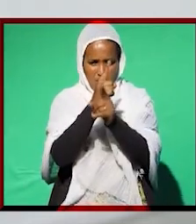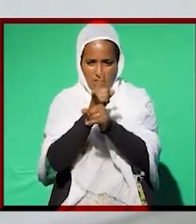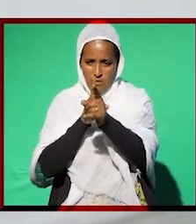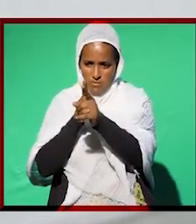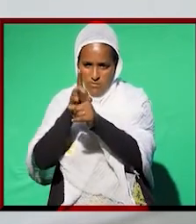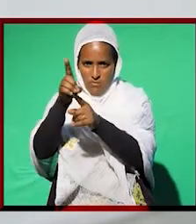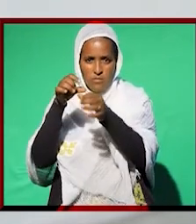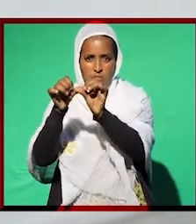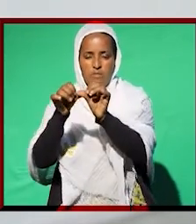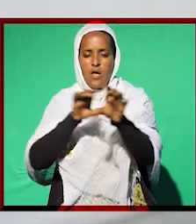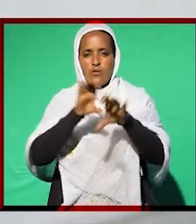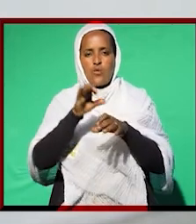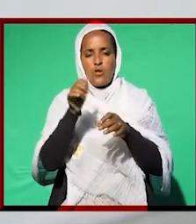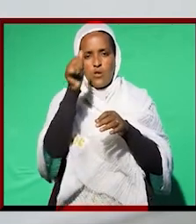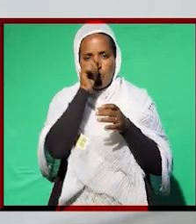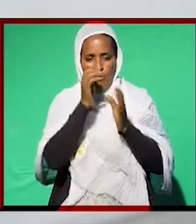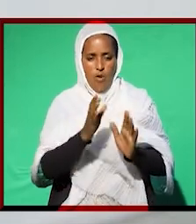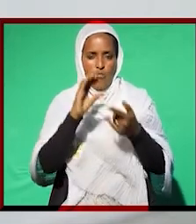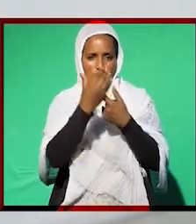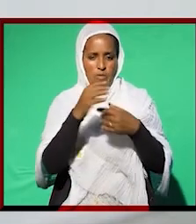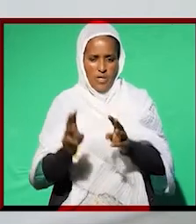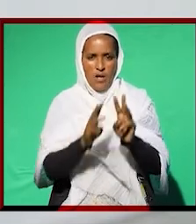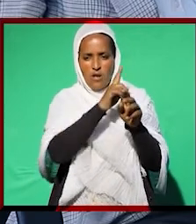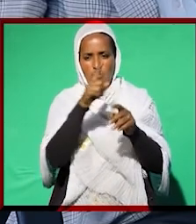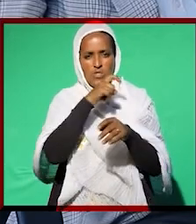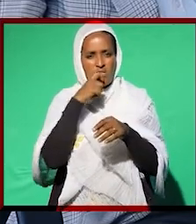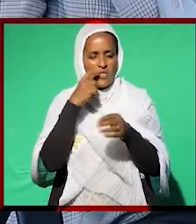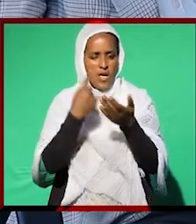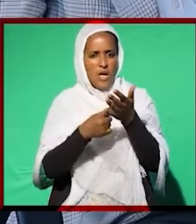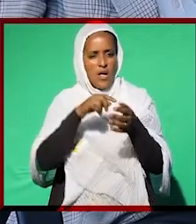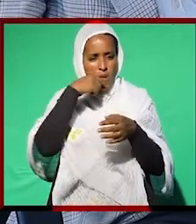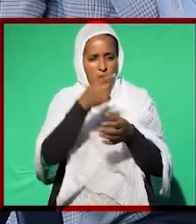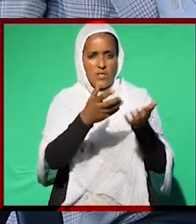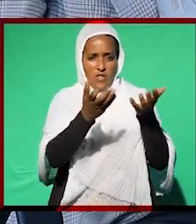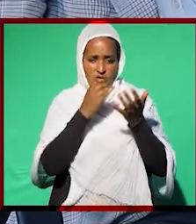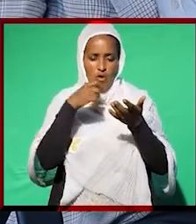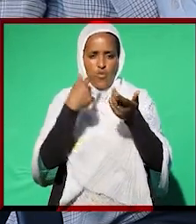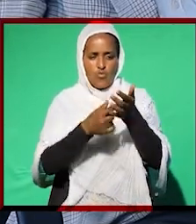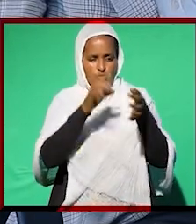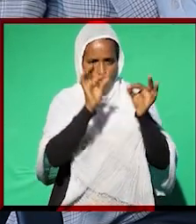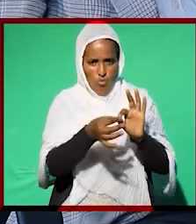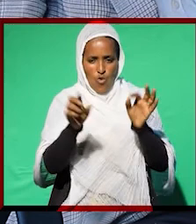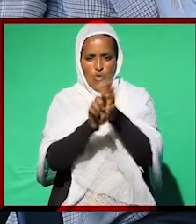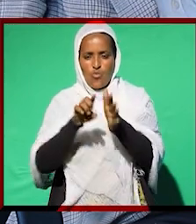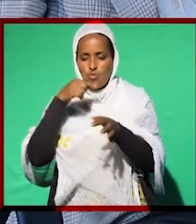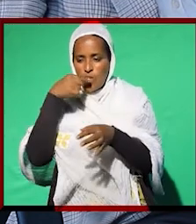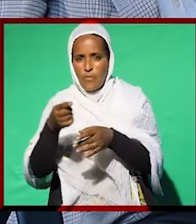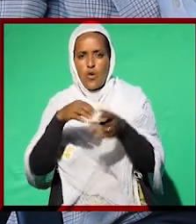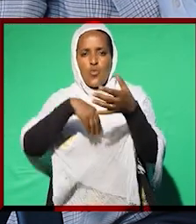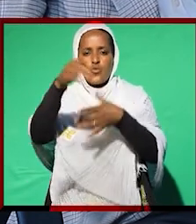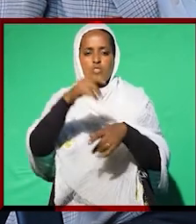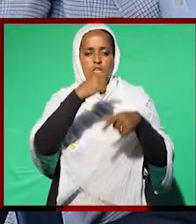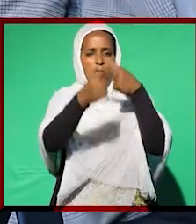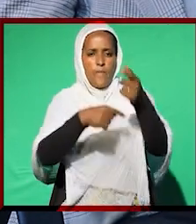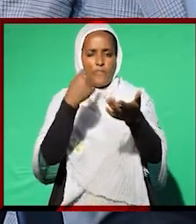ሆኖ ያስኬደዋል ኢትዮጵያዊ በሆነ መልኩ፣ አንዳንዱ ደግሞ አክሮ ይበልጥ ይሄ ለማለት የተፈለገው እያለ ህጉ ከሚለው